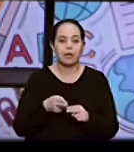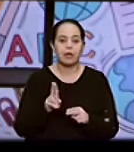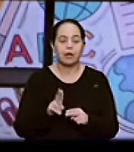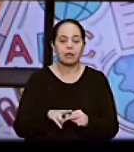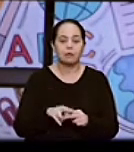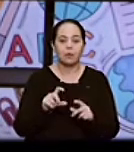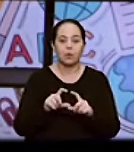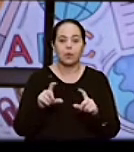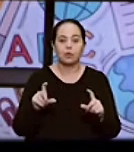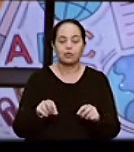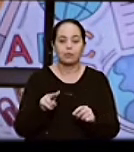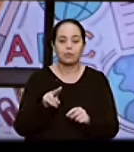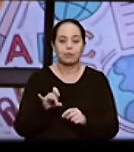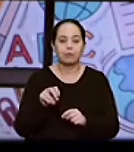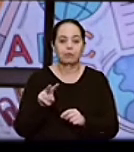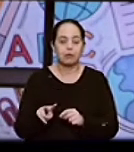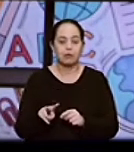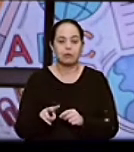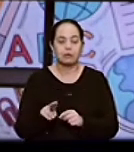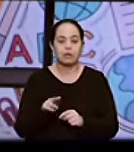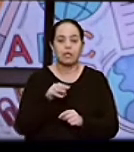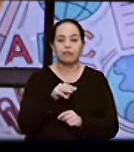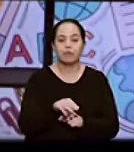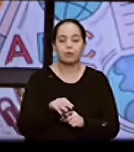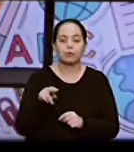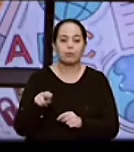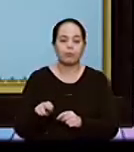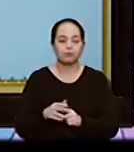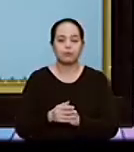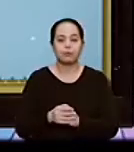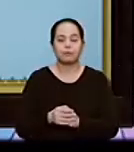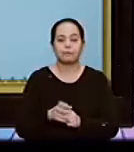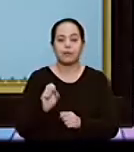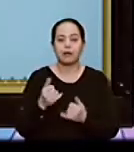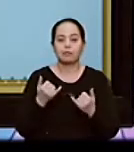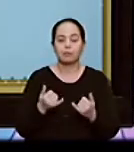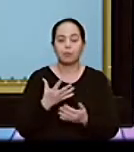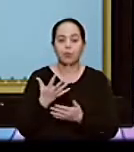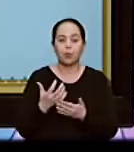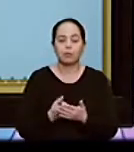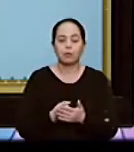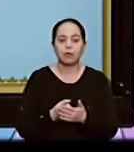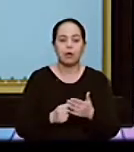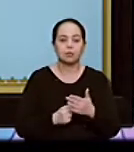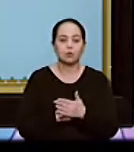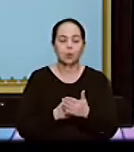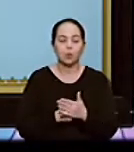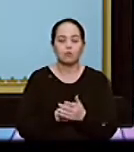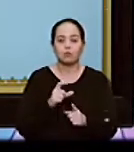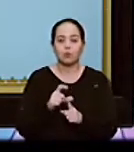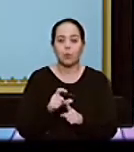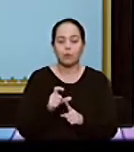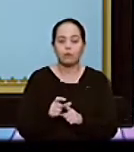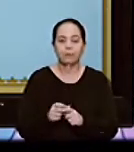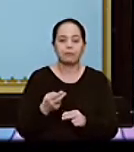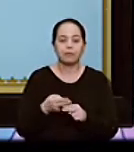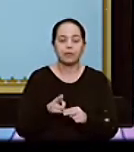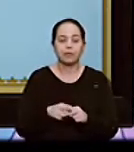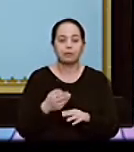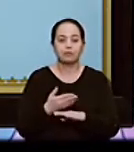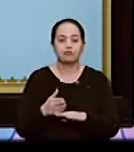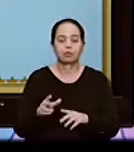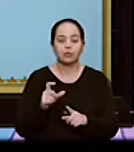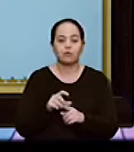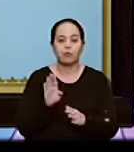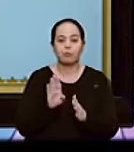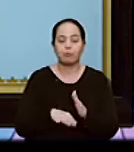Это окончание прилагательного в творительном падеже. А теперь определяем основу слова. Это часть